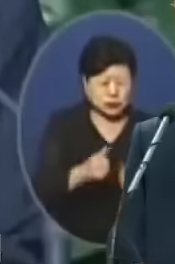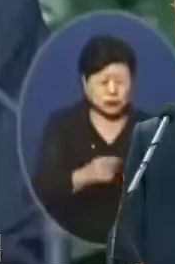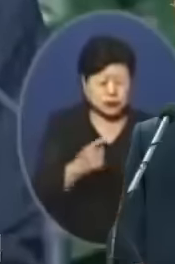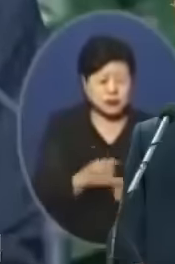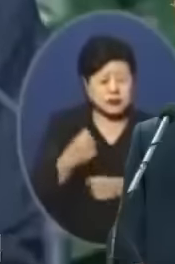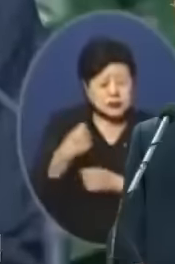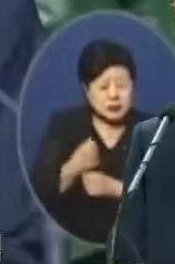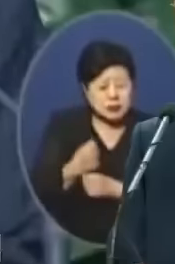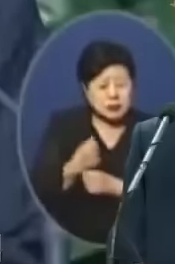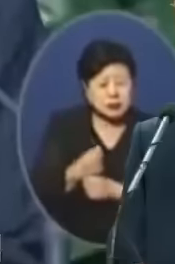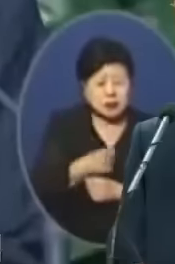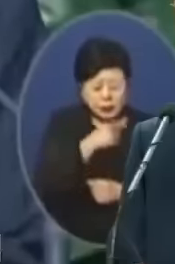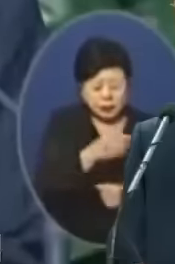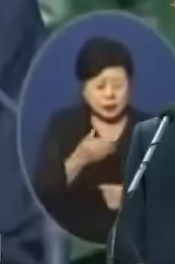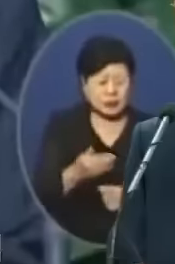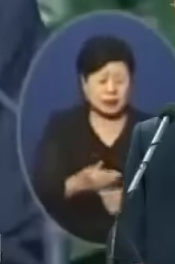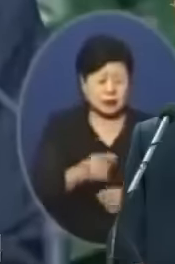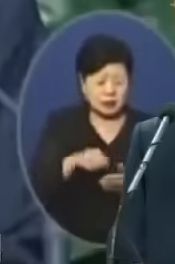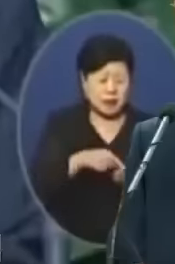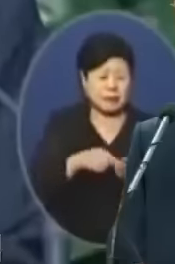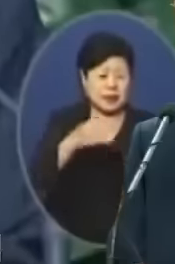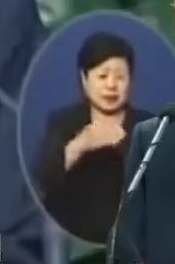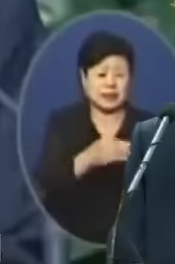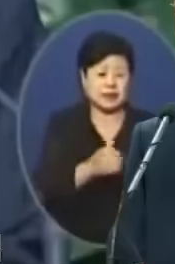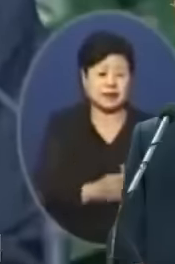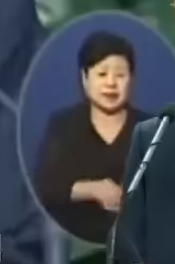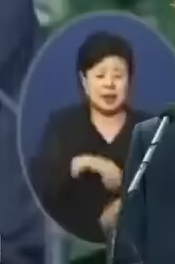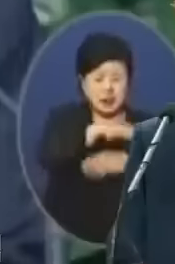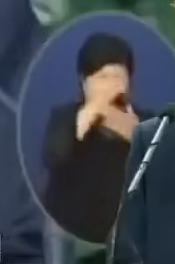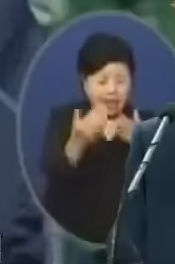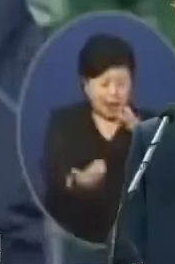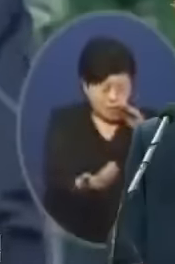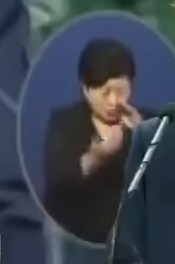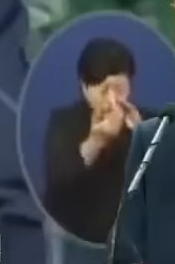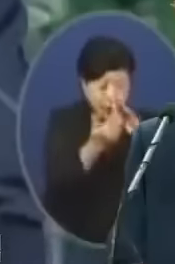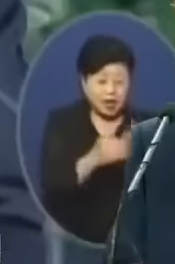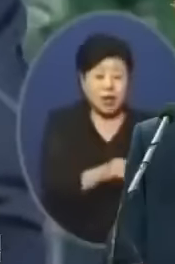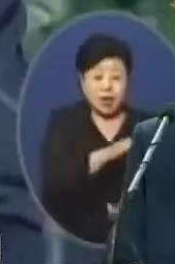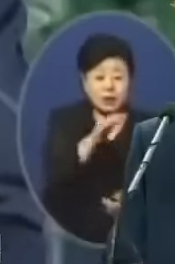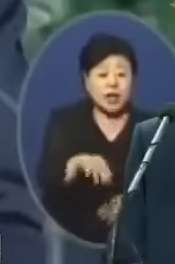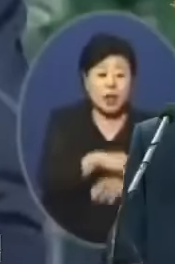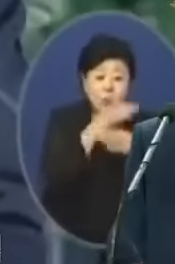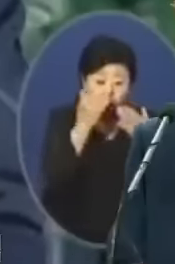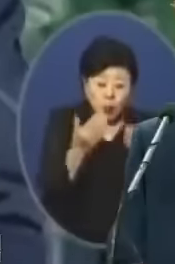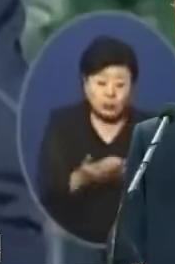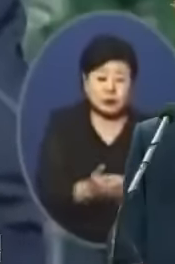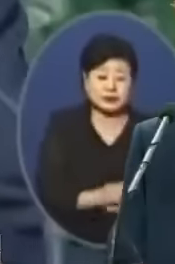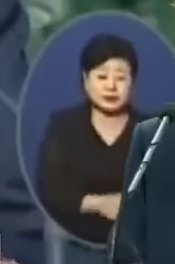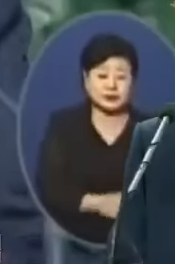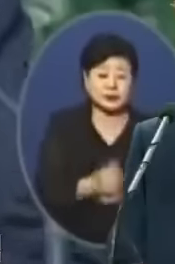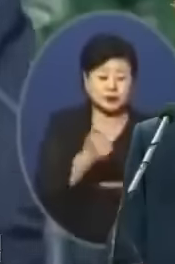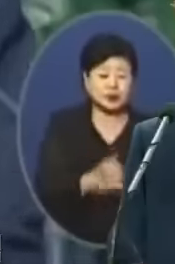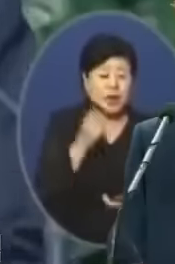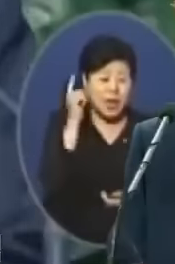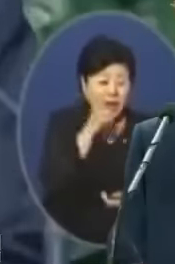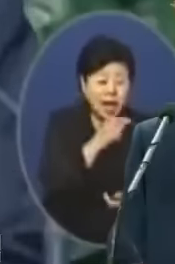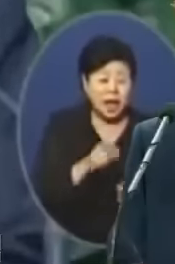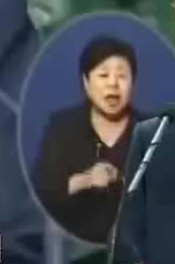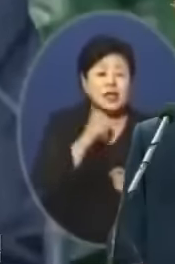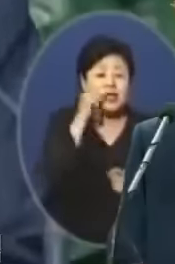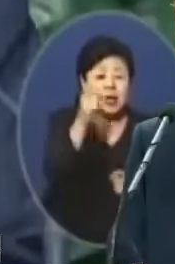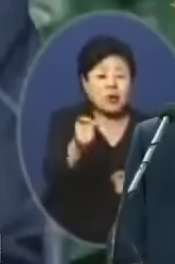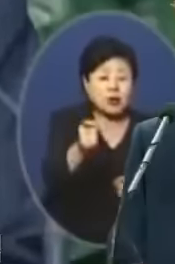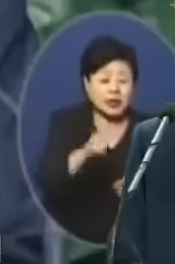짊어지고 피를 흘려 청산했기 때문에 내가 다 이루었다 하실 때 우리의 모든 죄악을